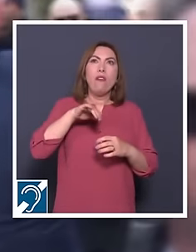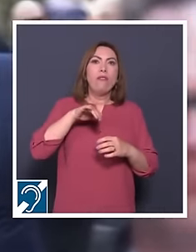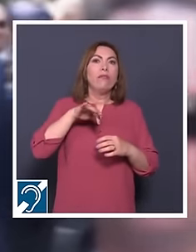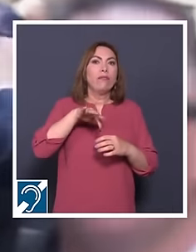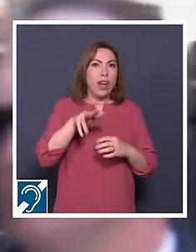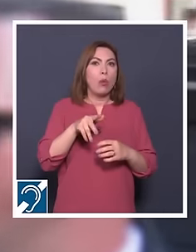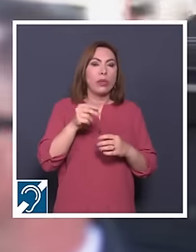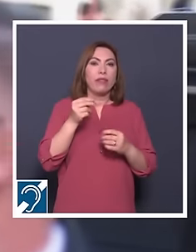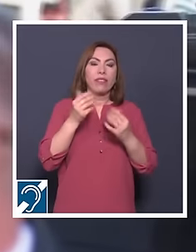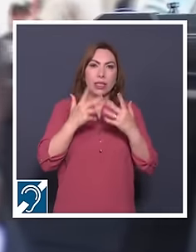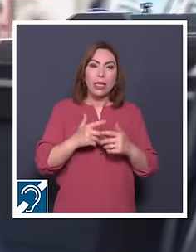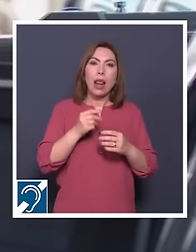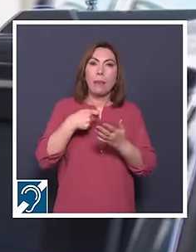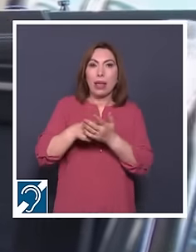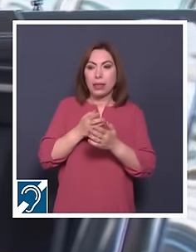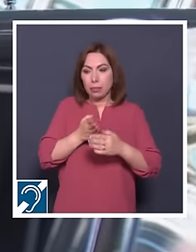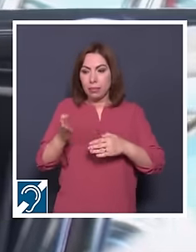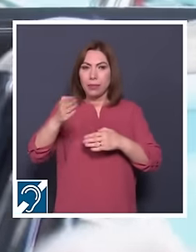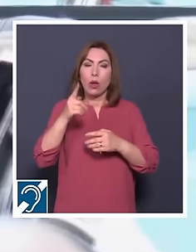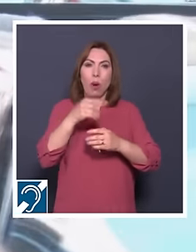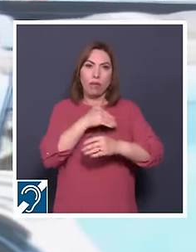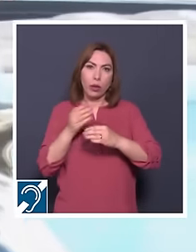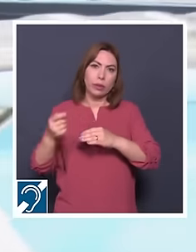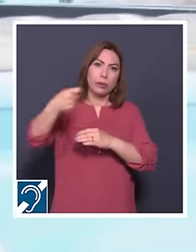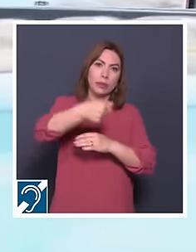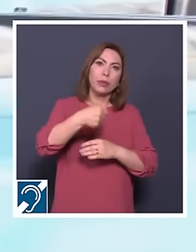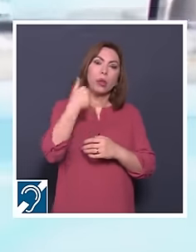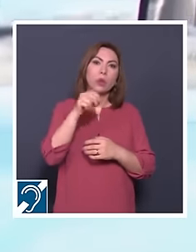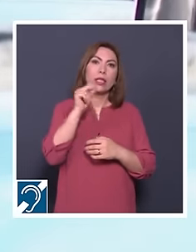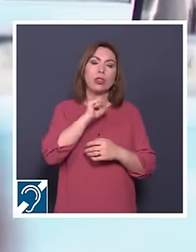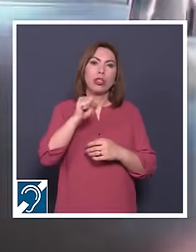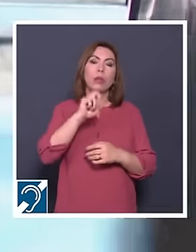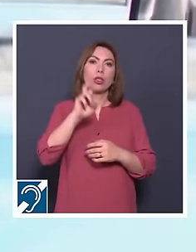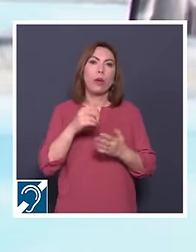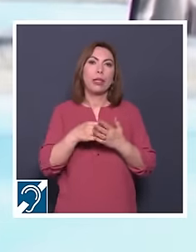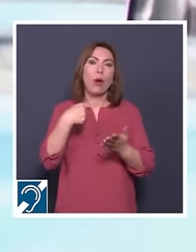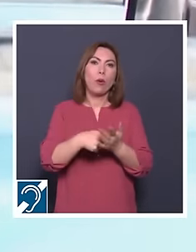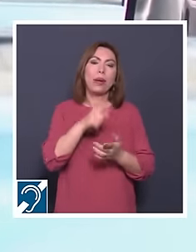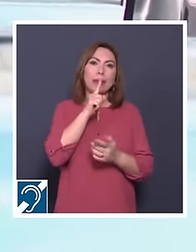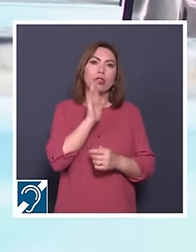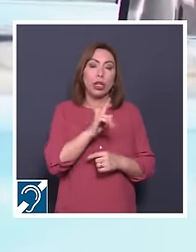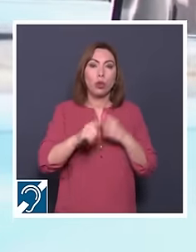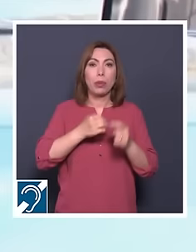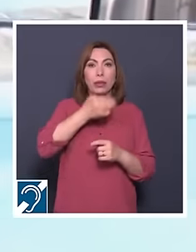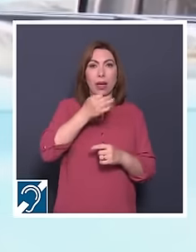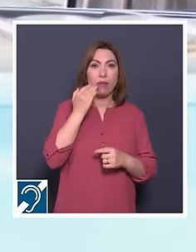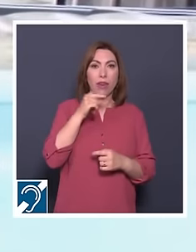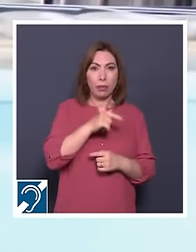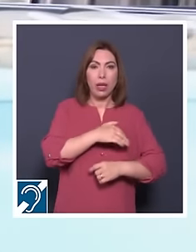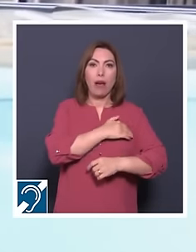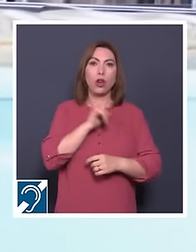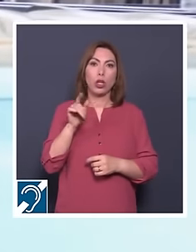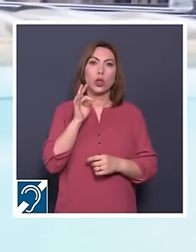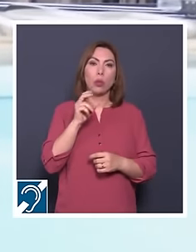plătit, prin intermediul unui avocat, $130.000 pentru a-i cumpăra tăcerea. După declarațiile ei, avocații lui Trump au